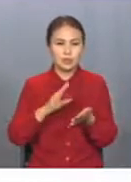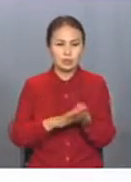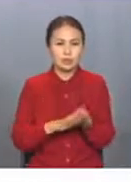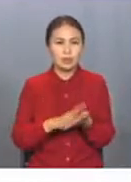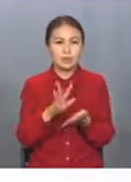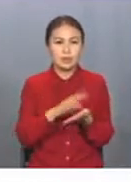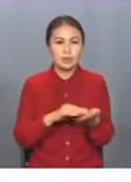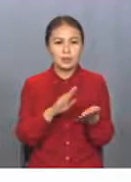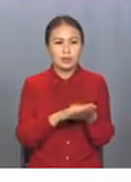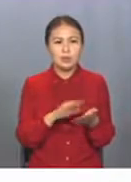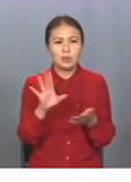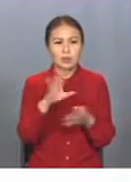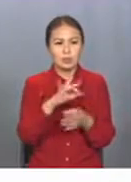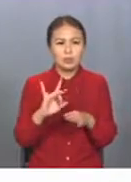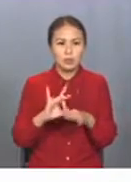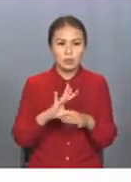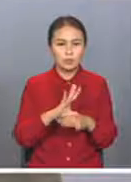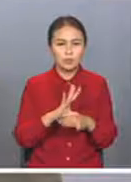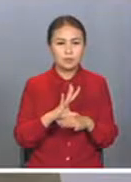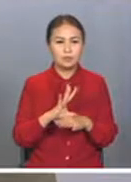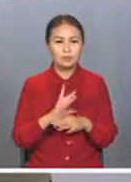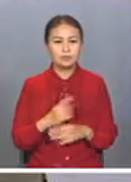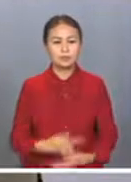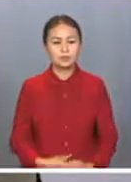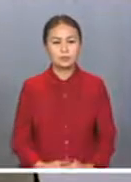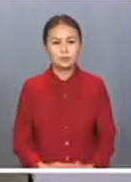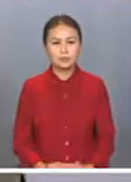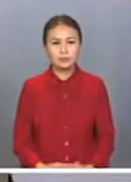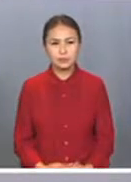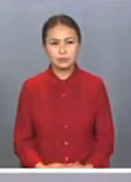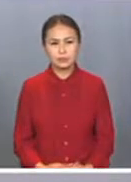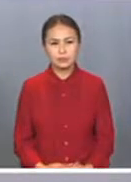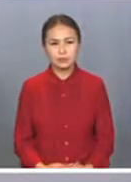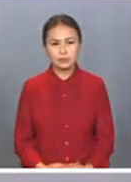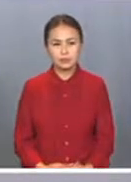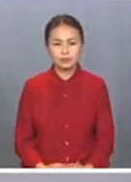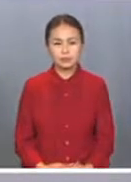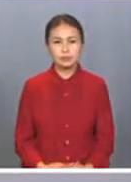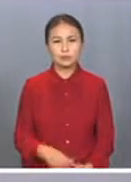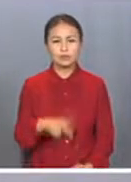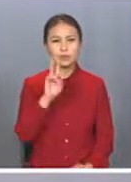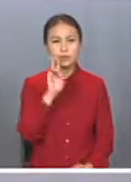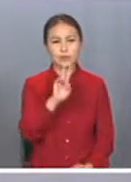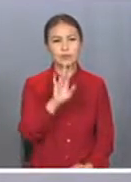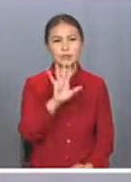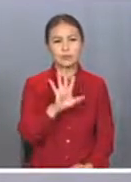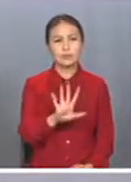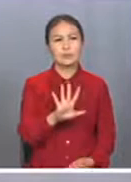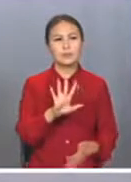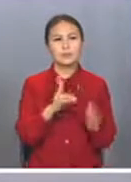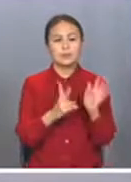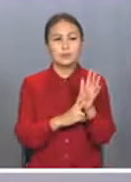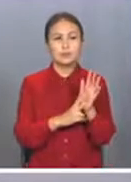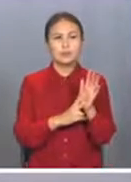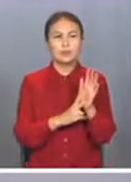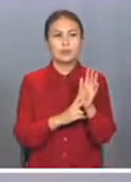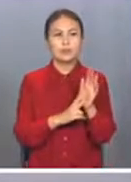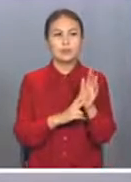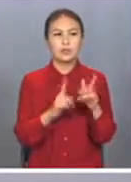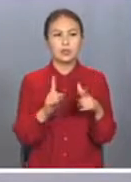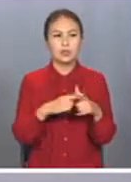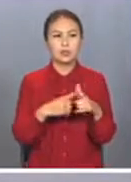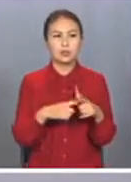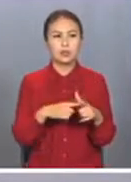тұрған сандарды ескермеу. Сонда не қалды бізде? 2, 5, 7 және